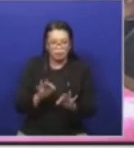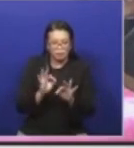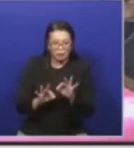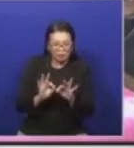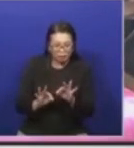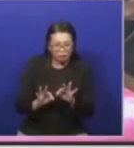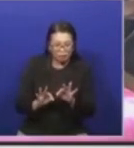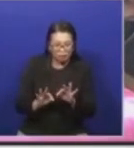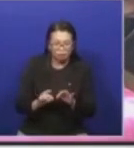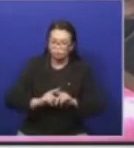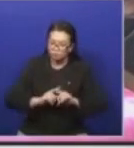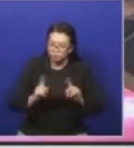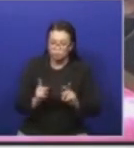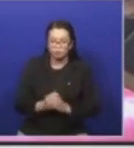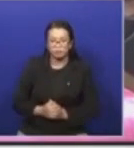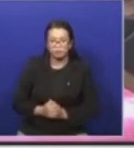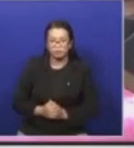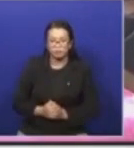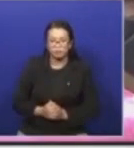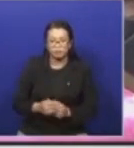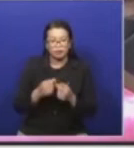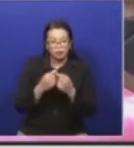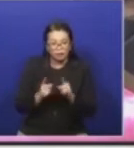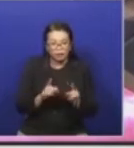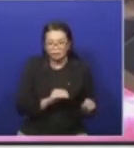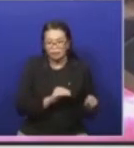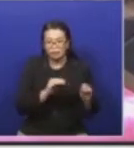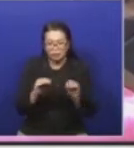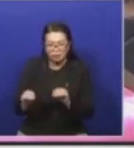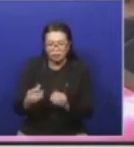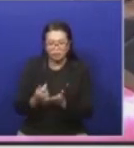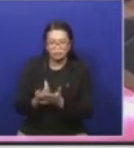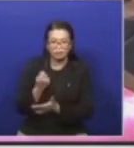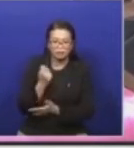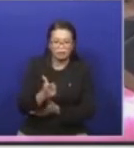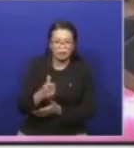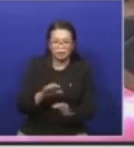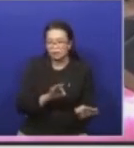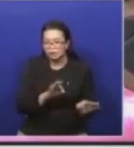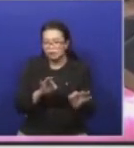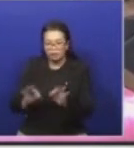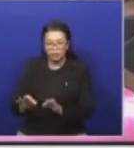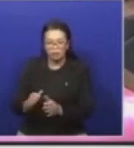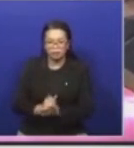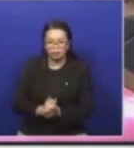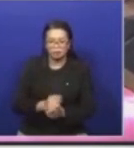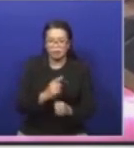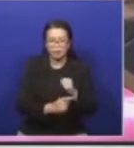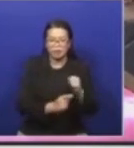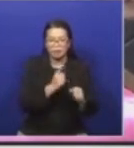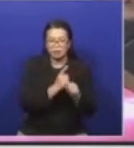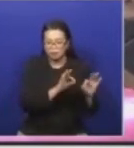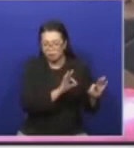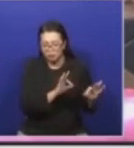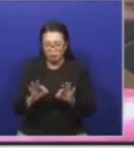ประมาณของประเทศชาติแต่อย่างใดเพียงแต่ว่าเป็นการเลื่อนการจ่ายเท่านั้นเลื่อนจากปี1มันก็ไปปี2